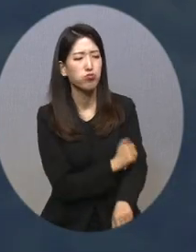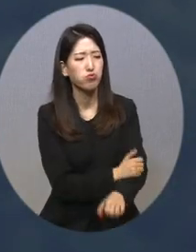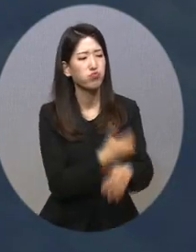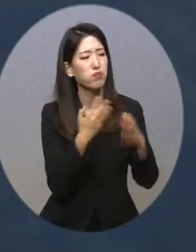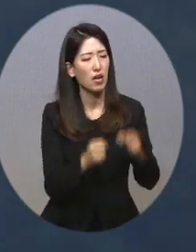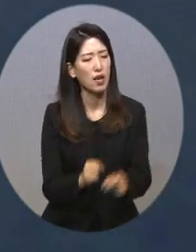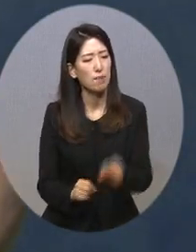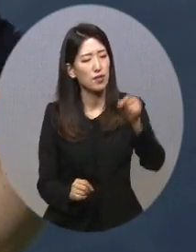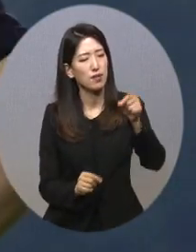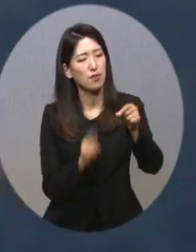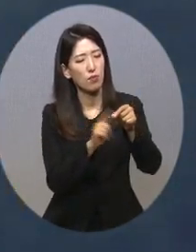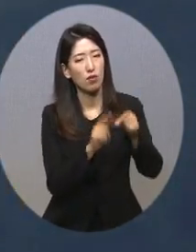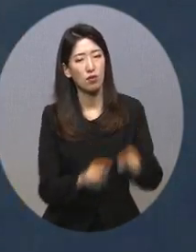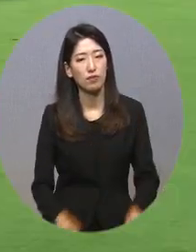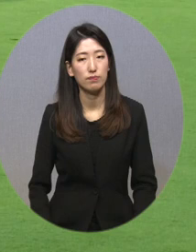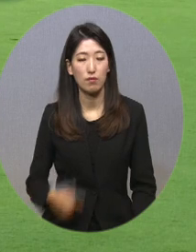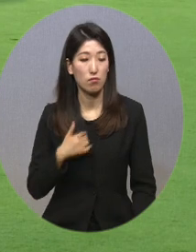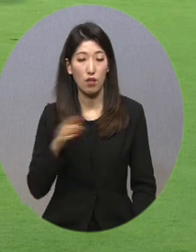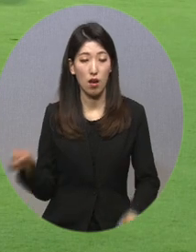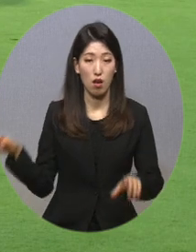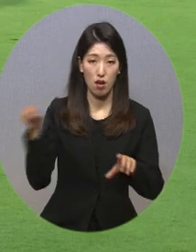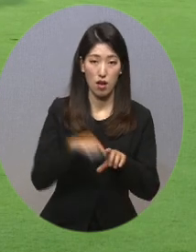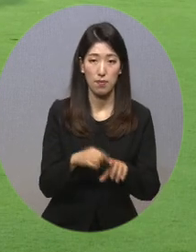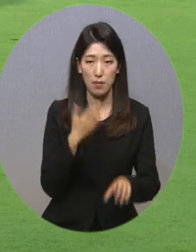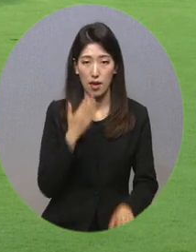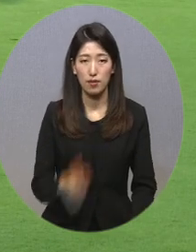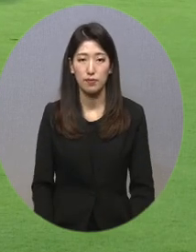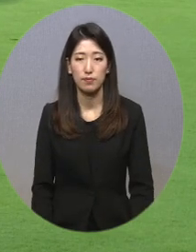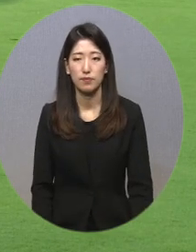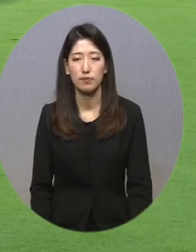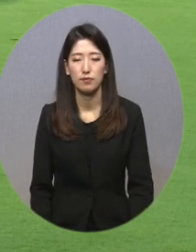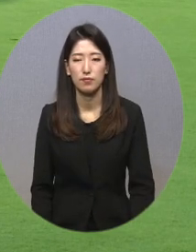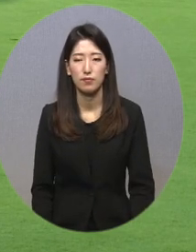그럼 늘 거야.